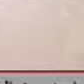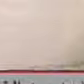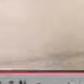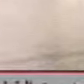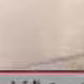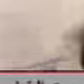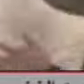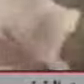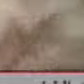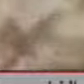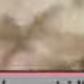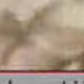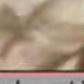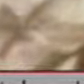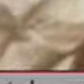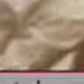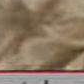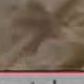الصغيره